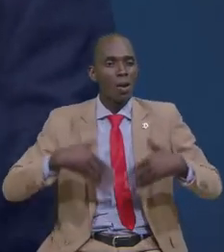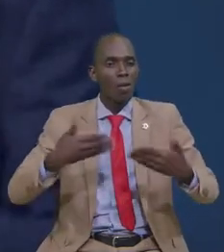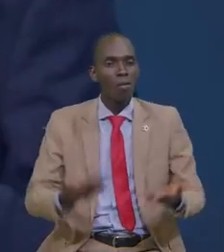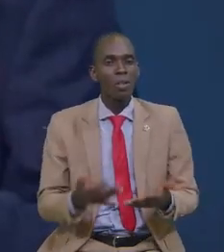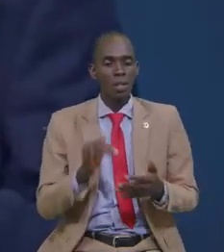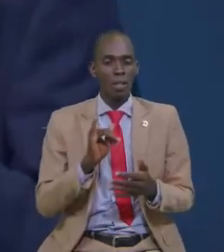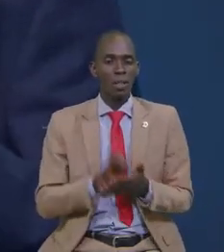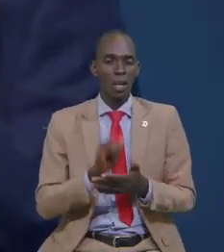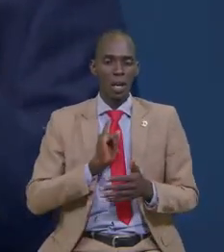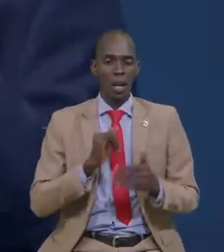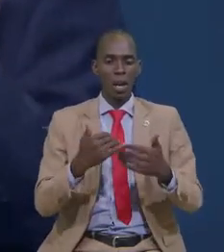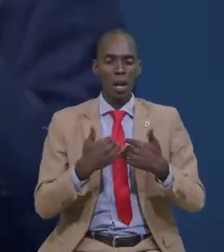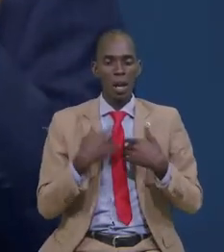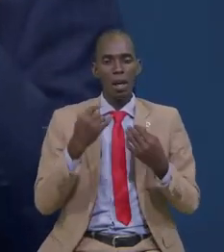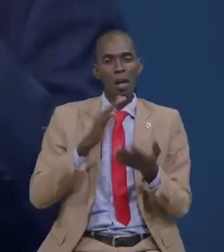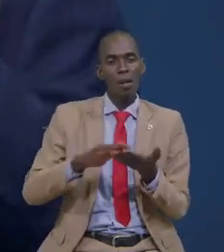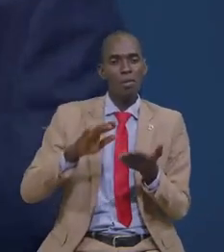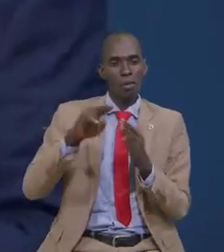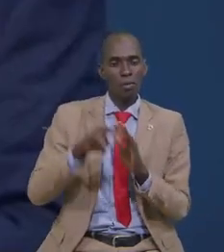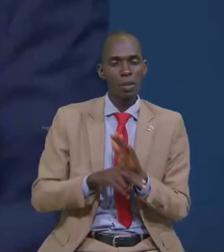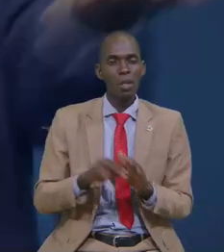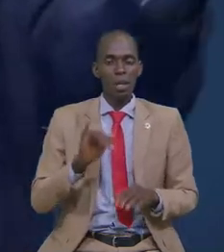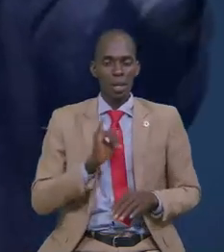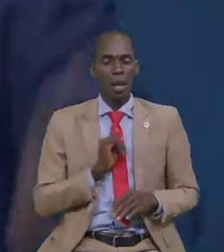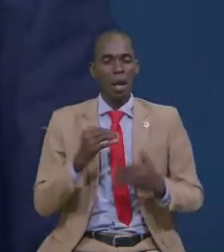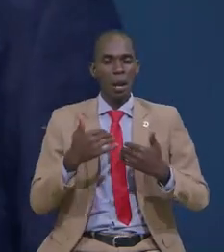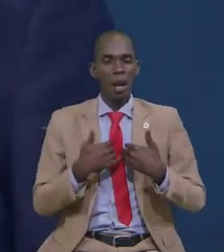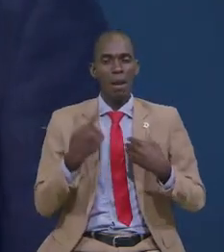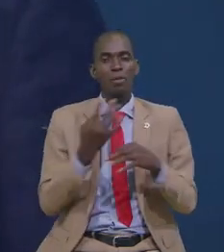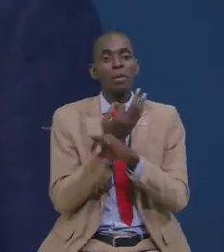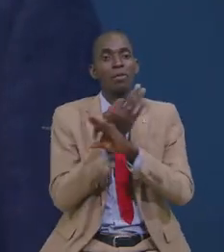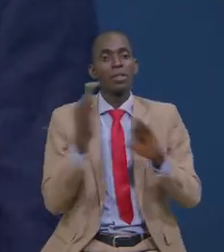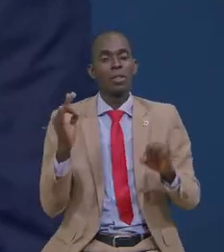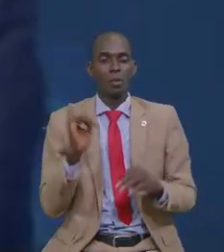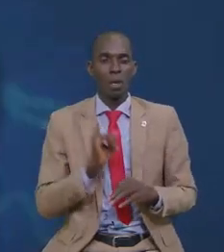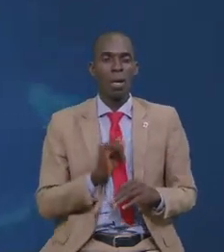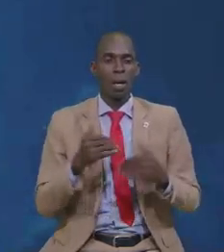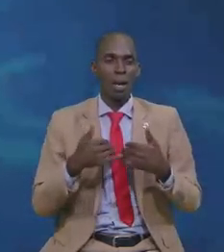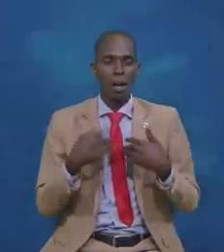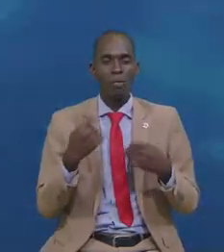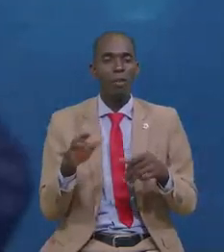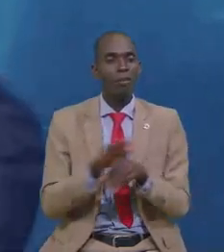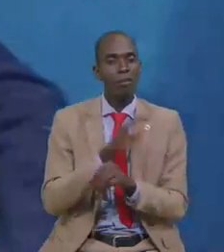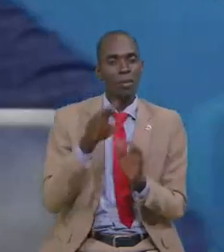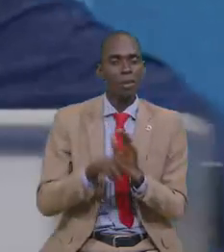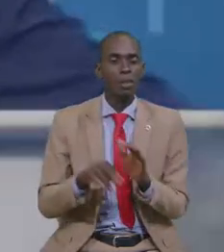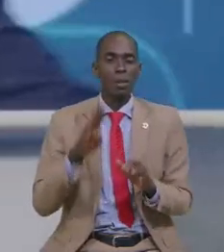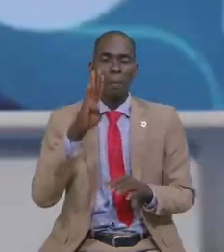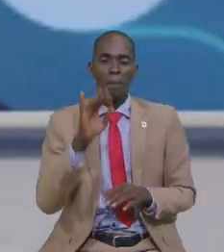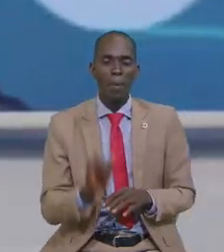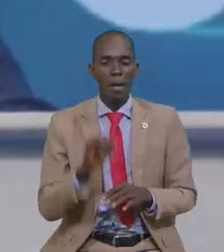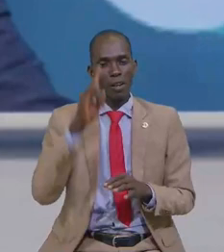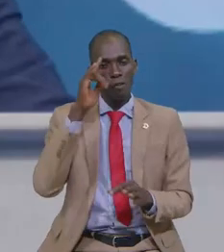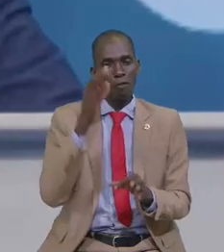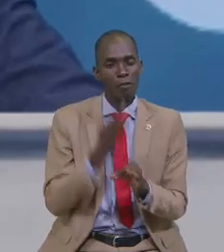je confesse que j'ai le pardon, que j'ai la libération, que j'ai la